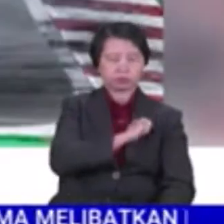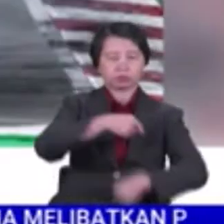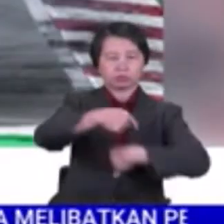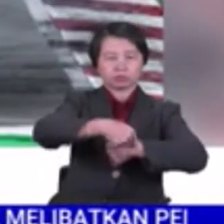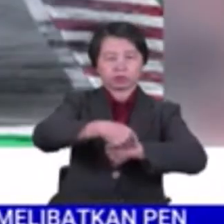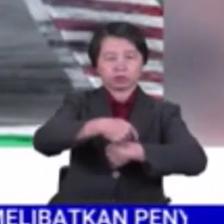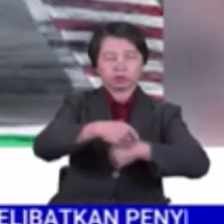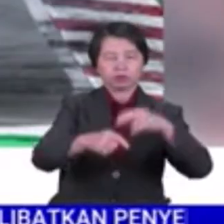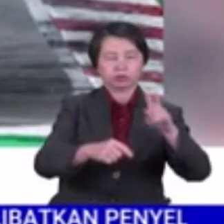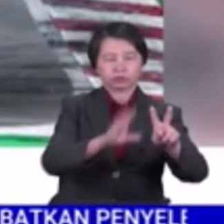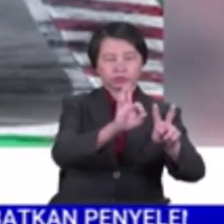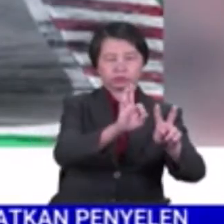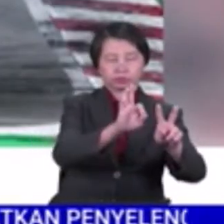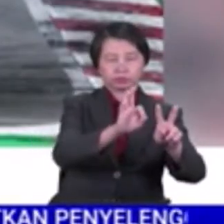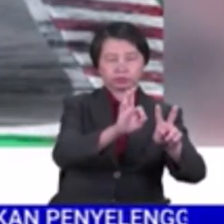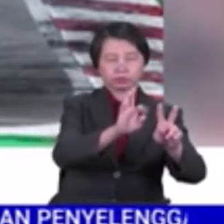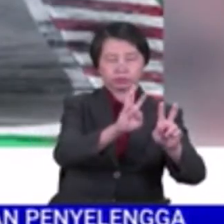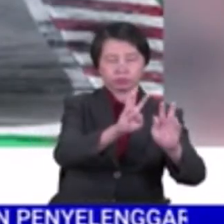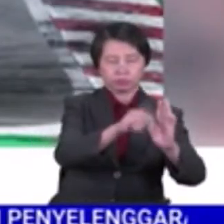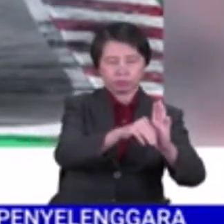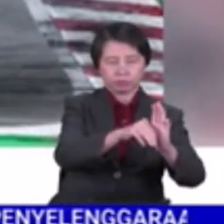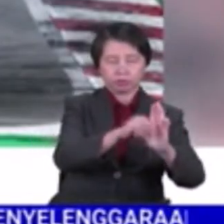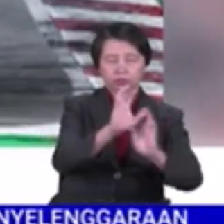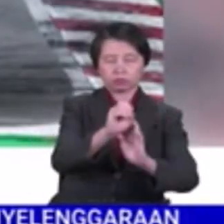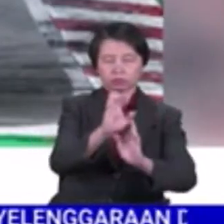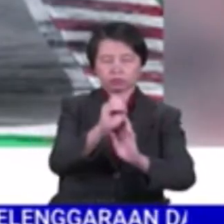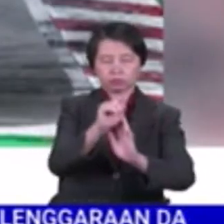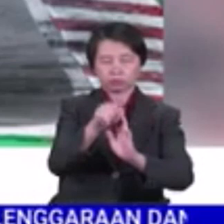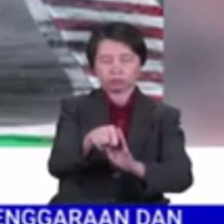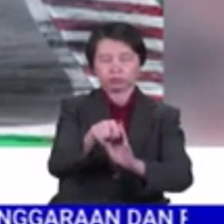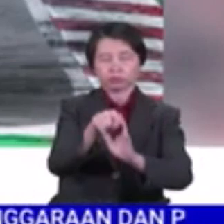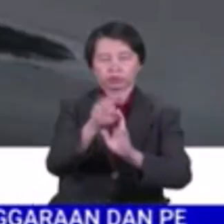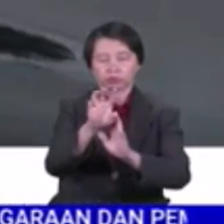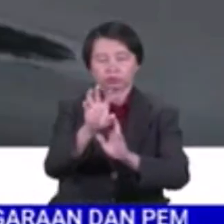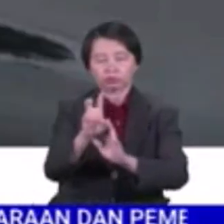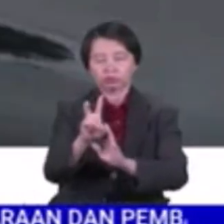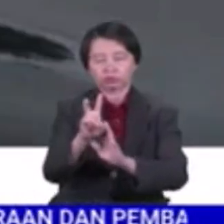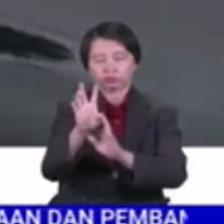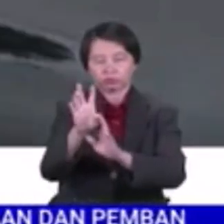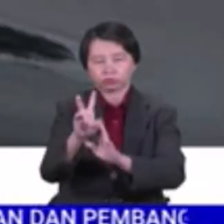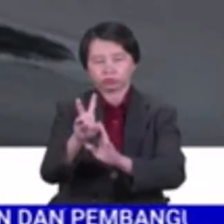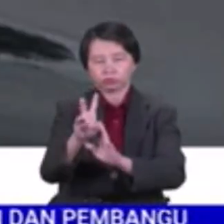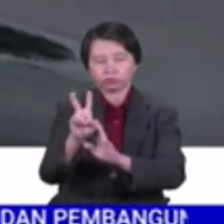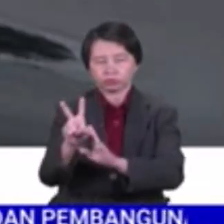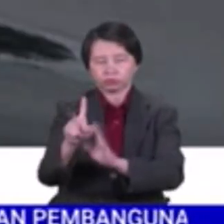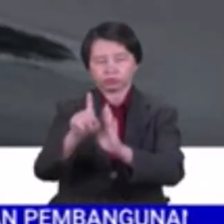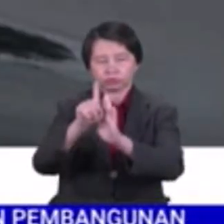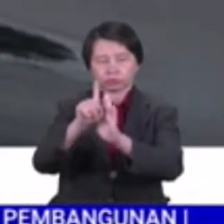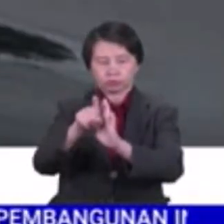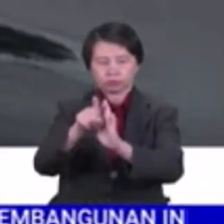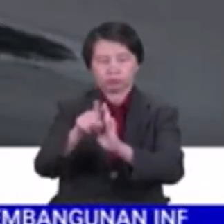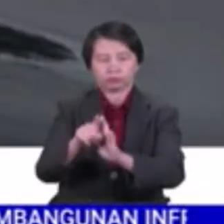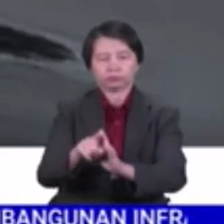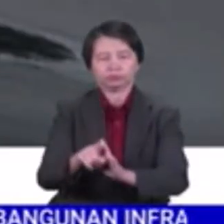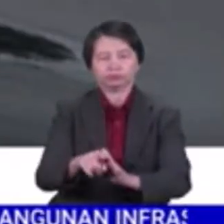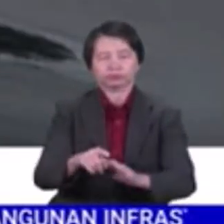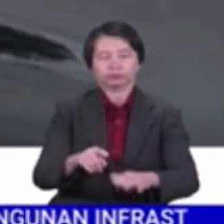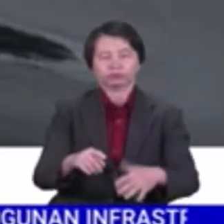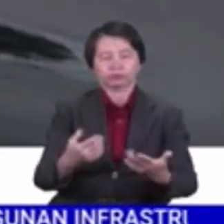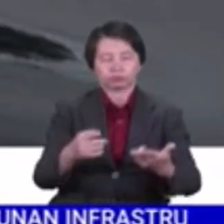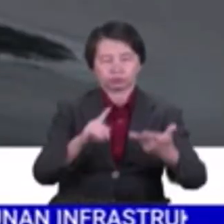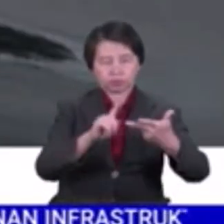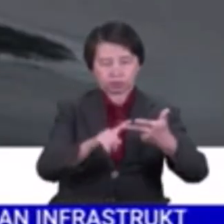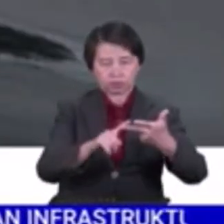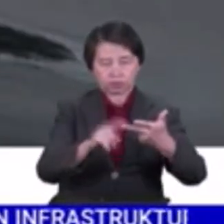catatan masa 29 militer kosong-kosong perpuluhan 7721 tembaga